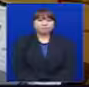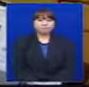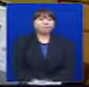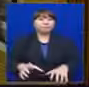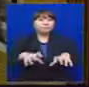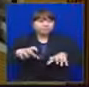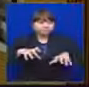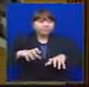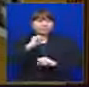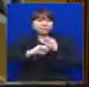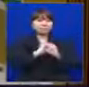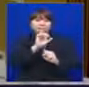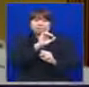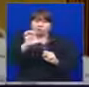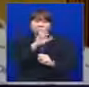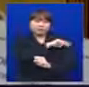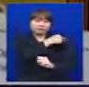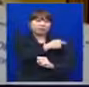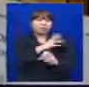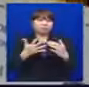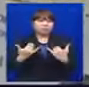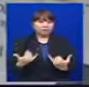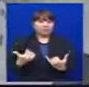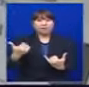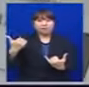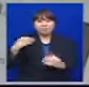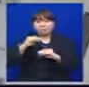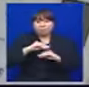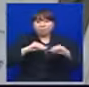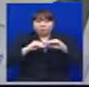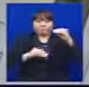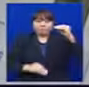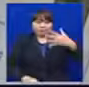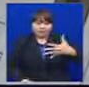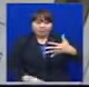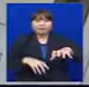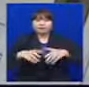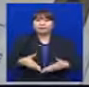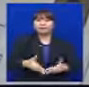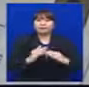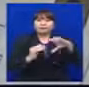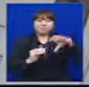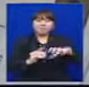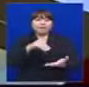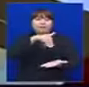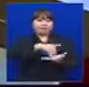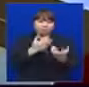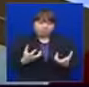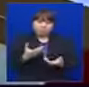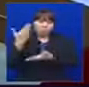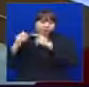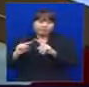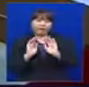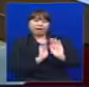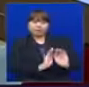การจัดแสดง100ปีสาธารณสุขในครั้งนี้ประกอบไปด้วย5โครงการได้แก่การจัดตั้งพิพิธภัณฑ์กลางกระทรวงสาธารณสุขโด